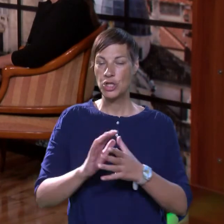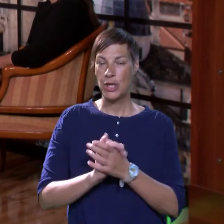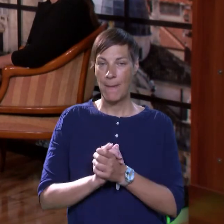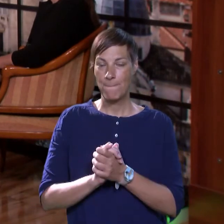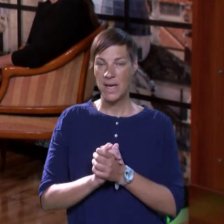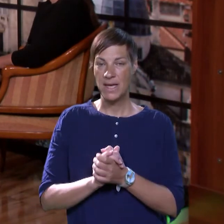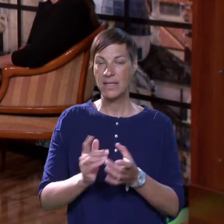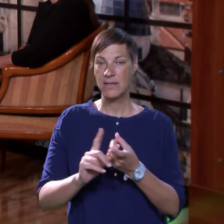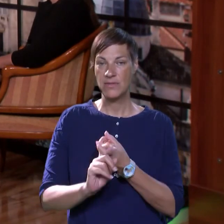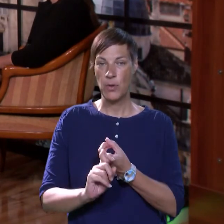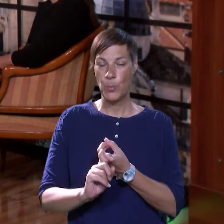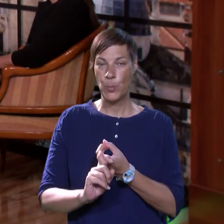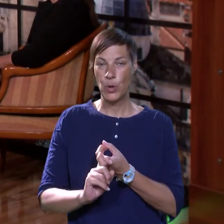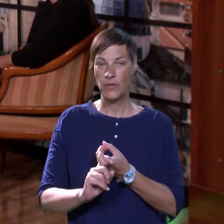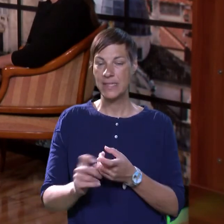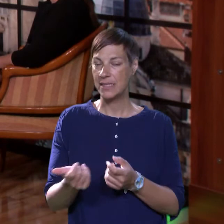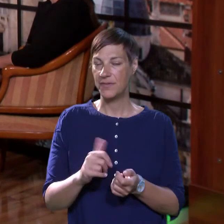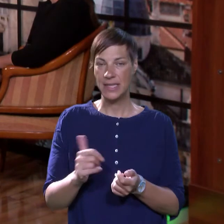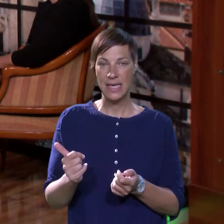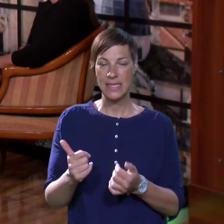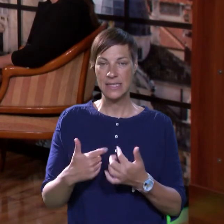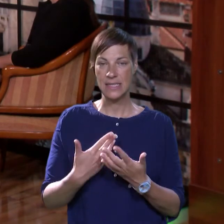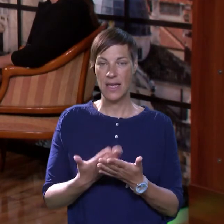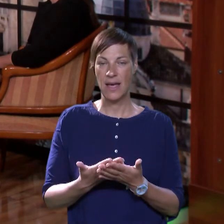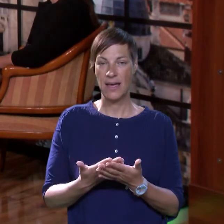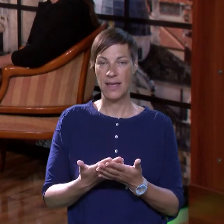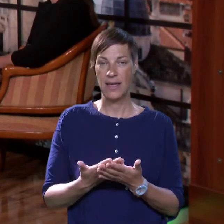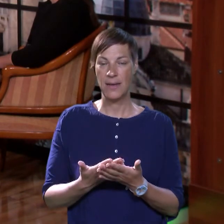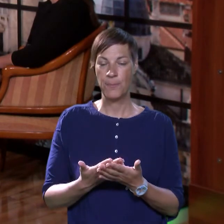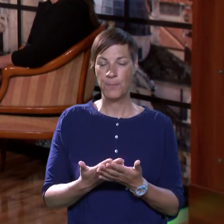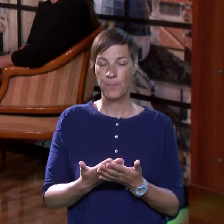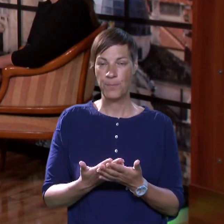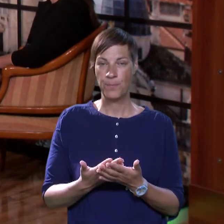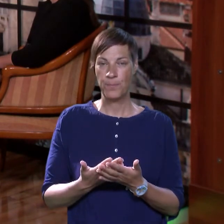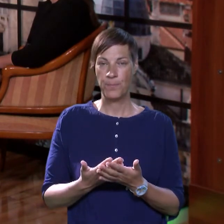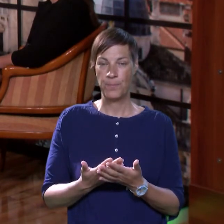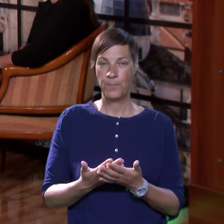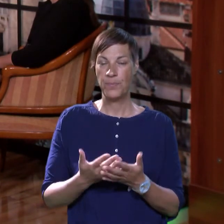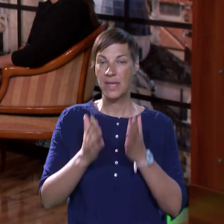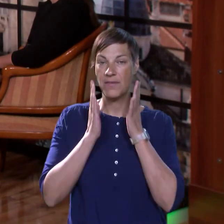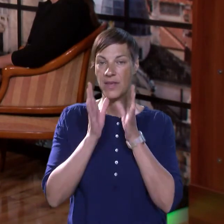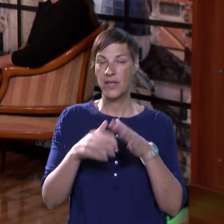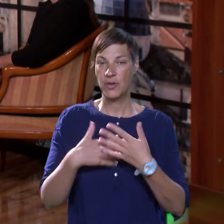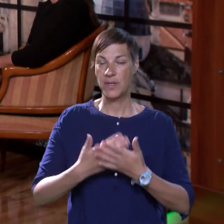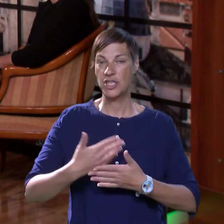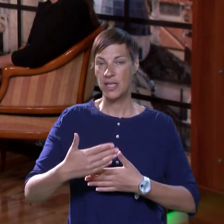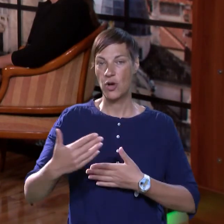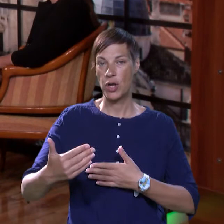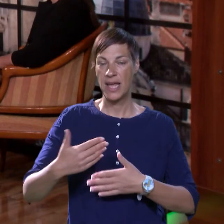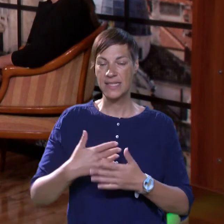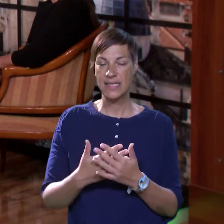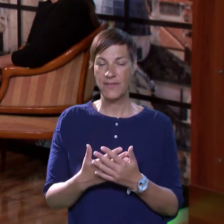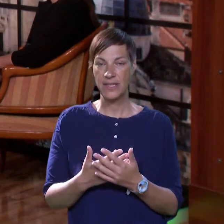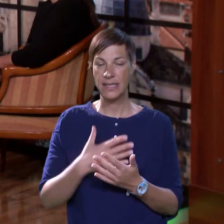to partnerstvo, to povezivanje je sjajan, jedan zamašnjak i vjerujem da će tako i